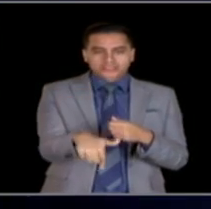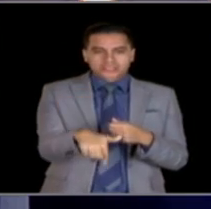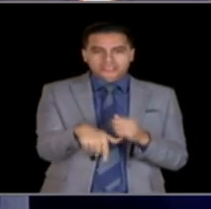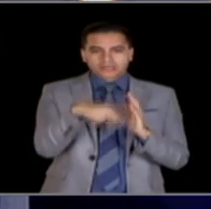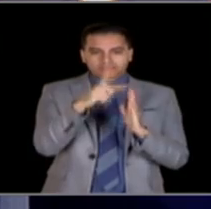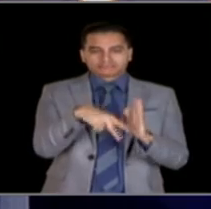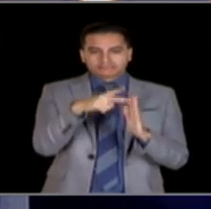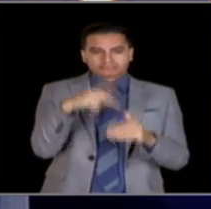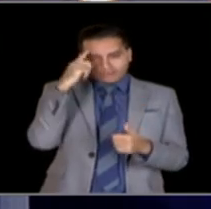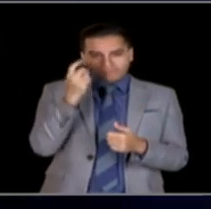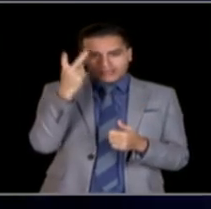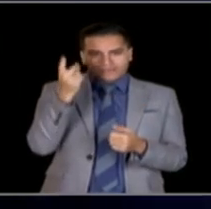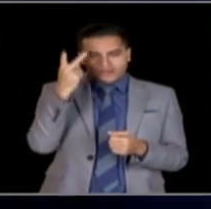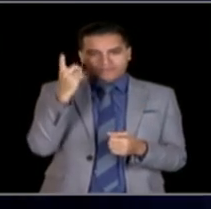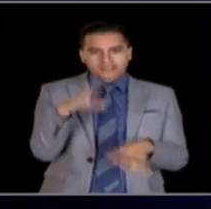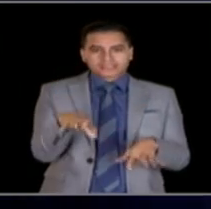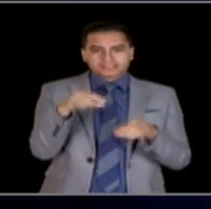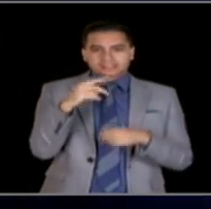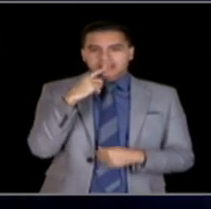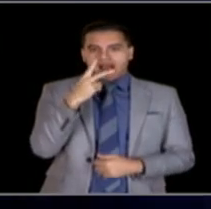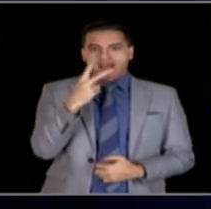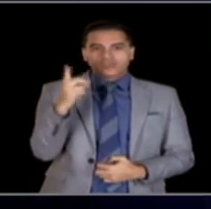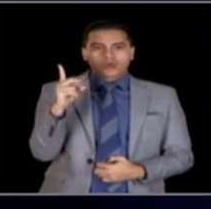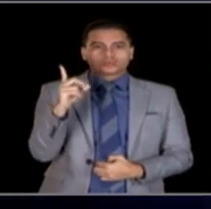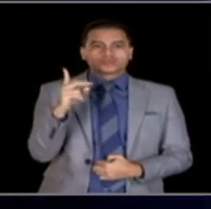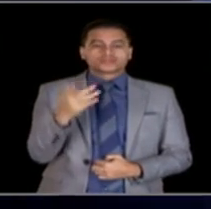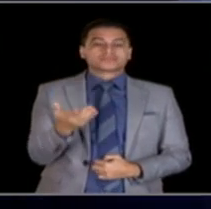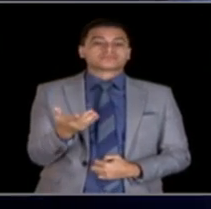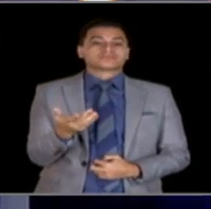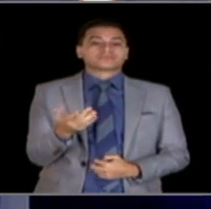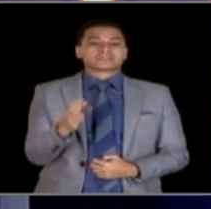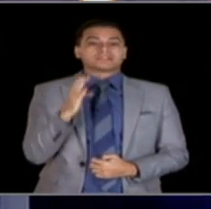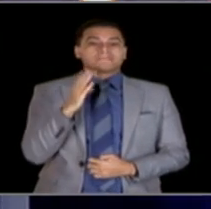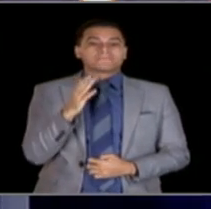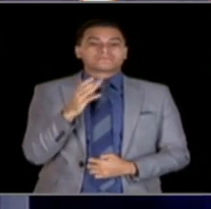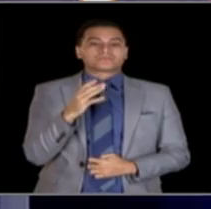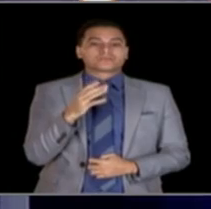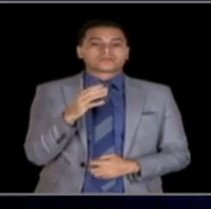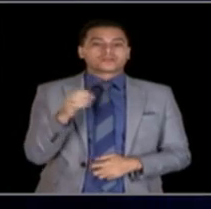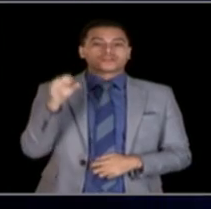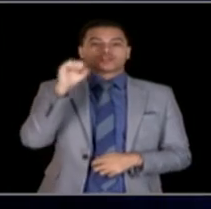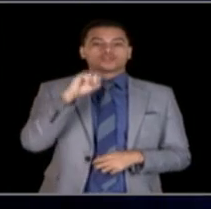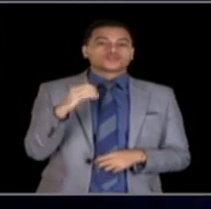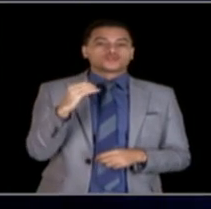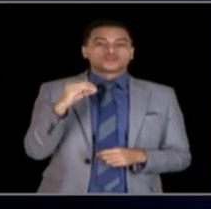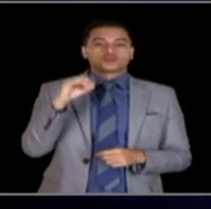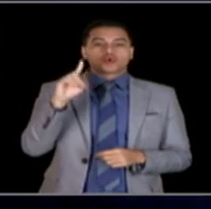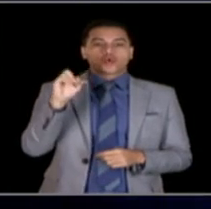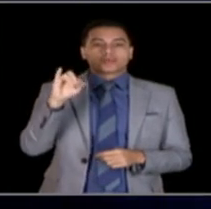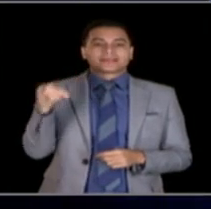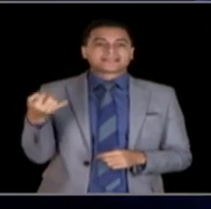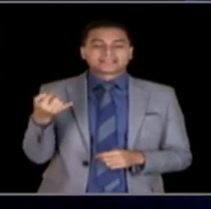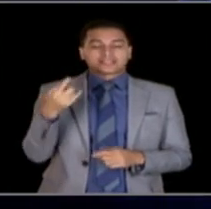6,366 براءة اختراع في 2021. إجابتك؟ سوني. سوني طبعاً